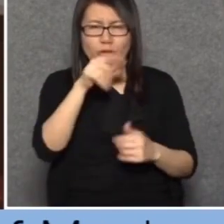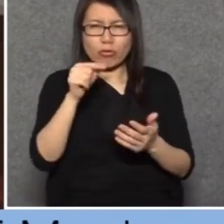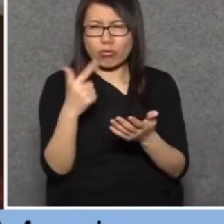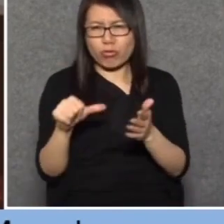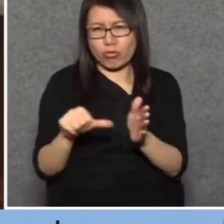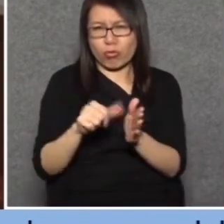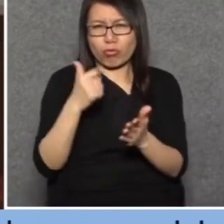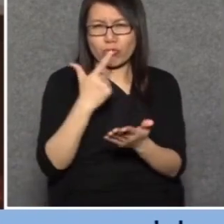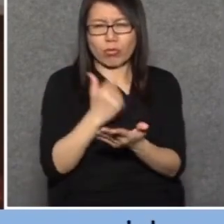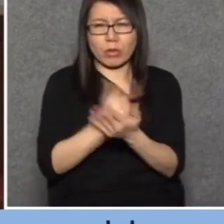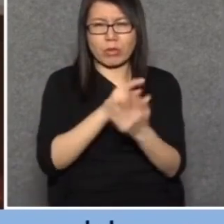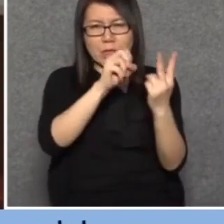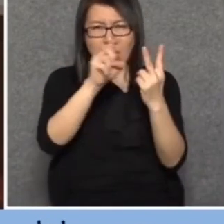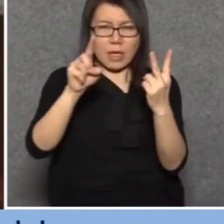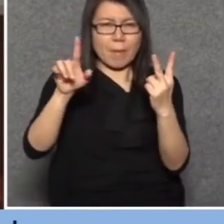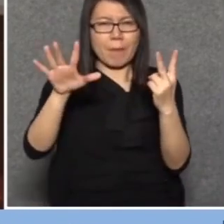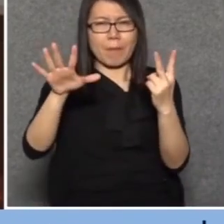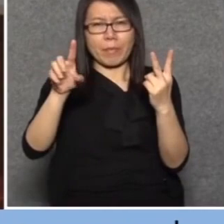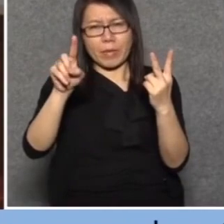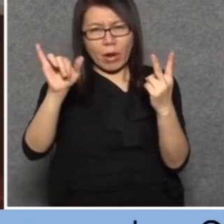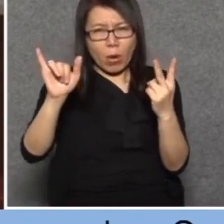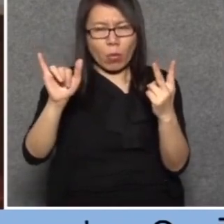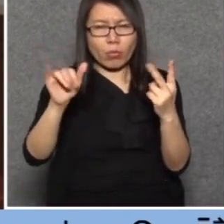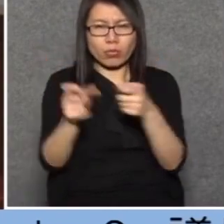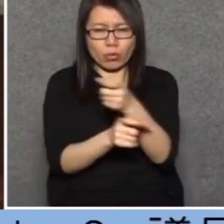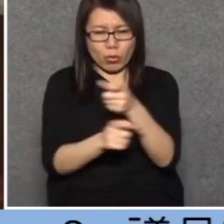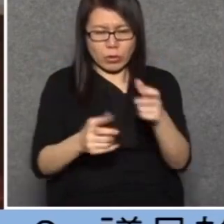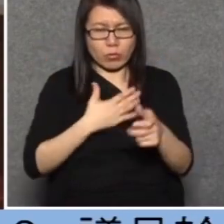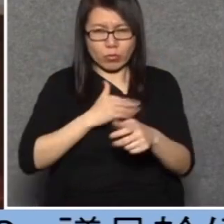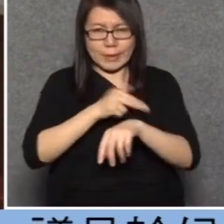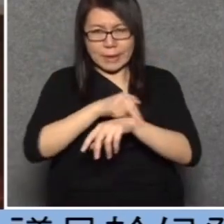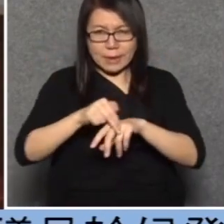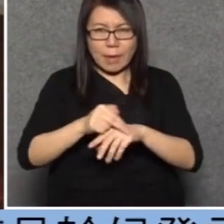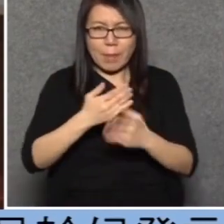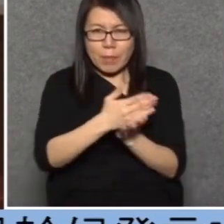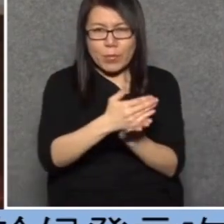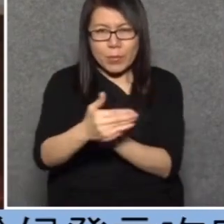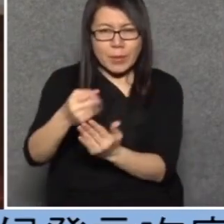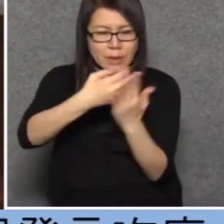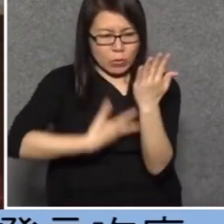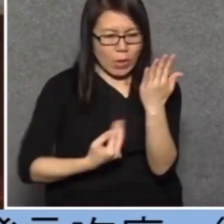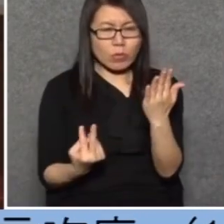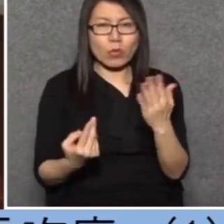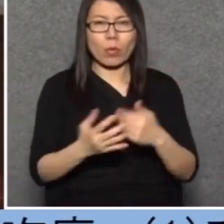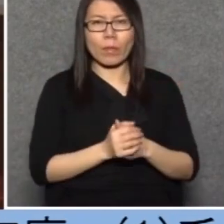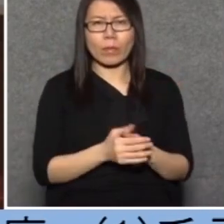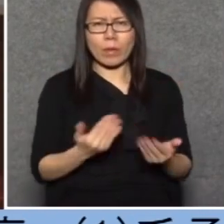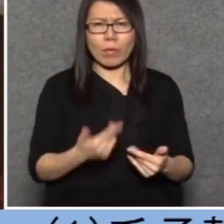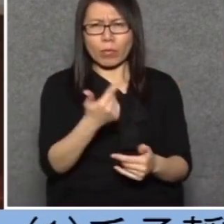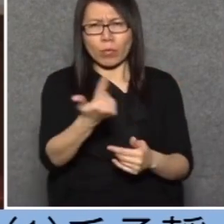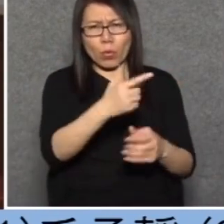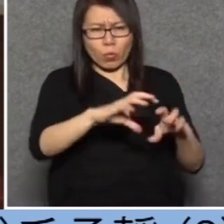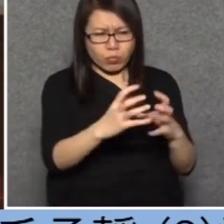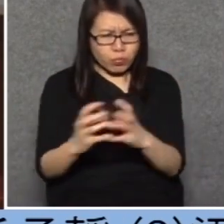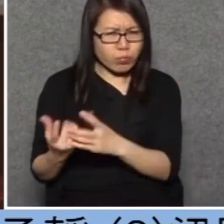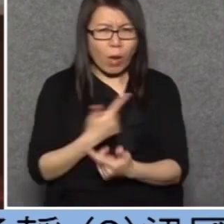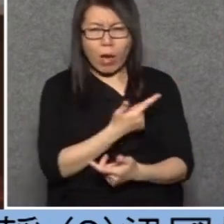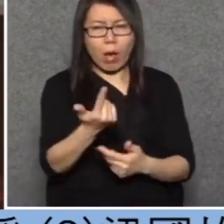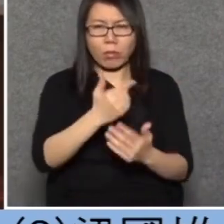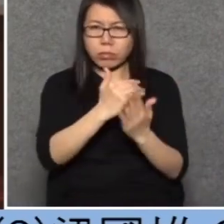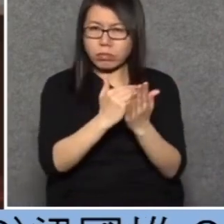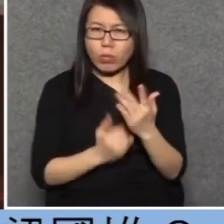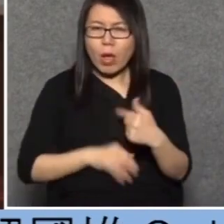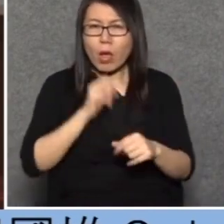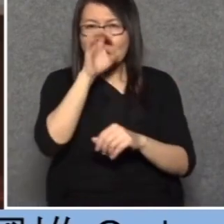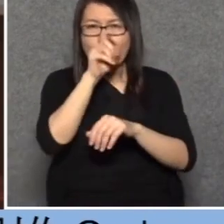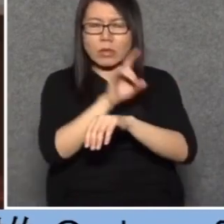的2015-16 年度的財政預算案，即是撥款條例草案，是吧？這麼多個總目，每一個總目我當你講